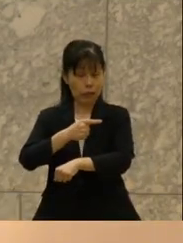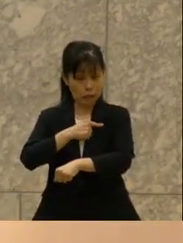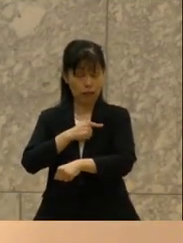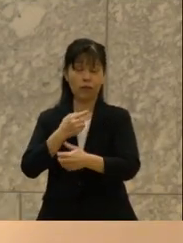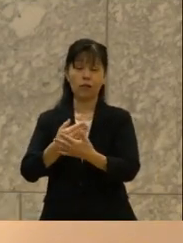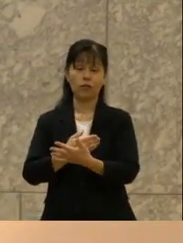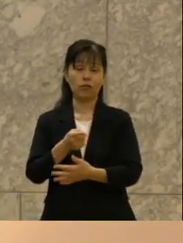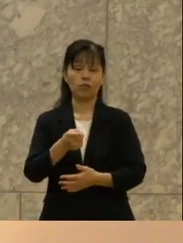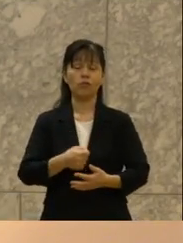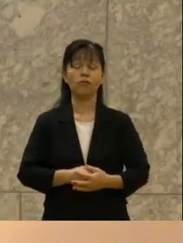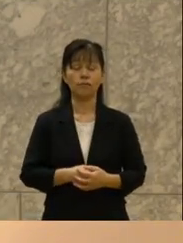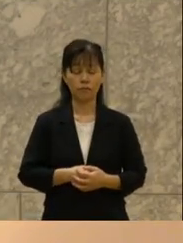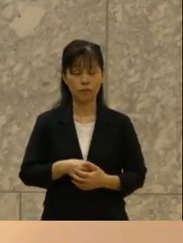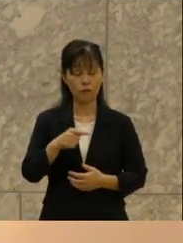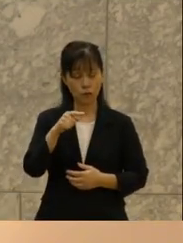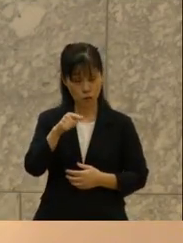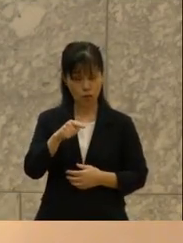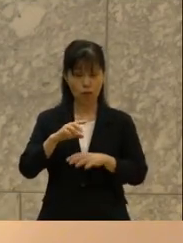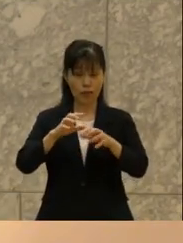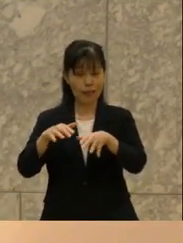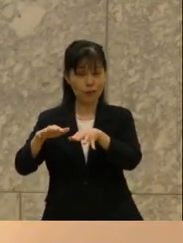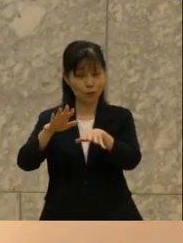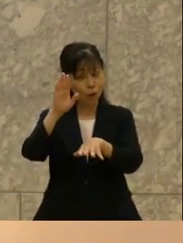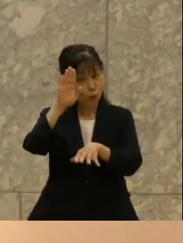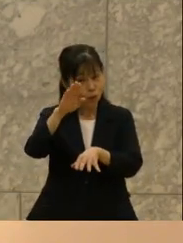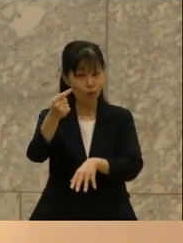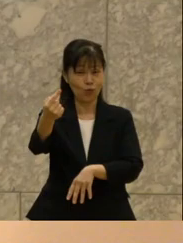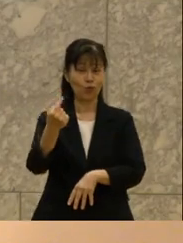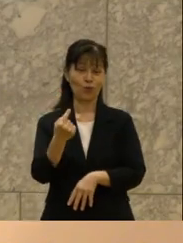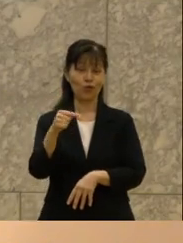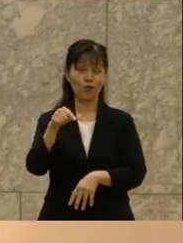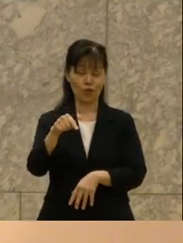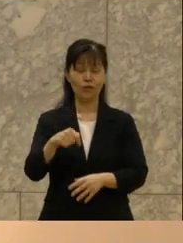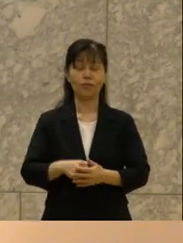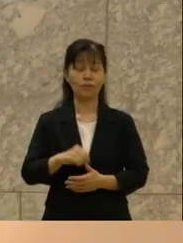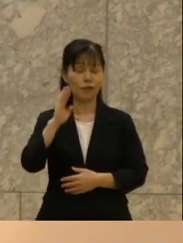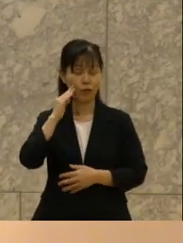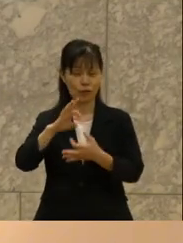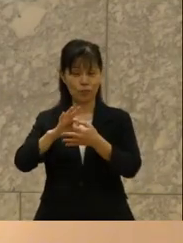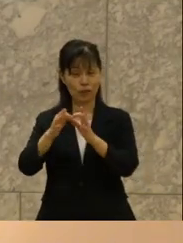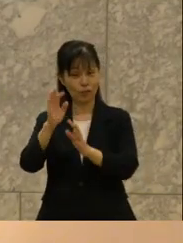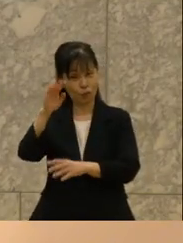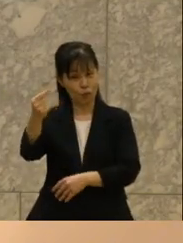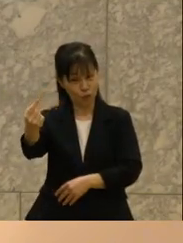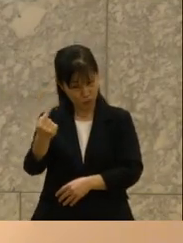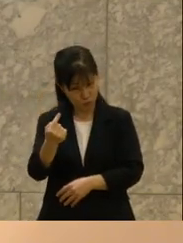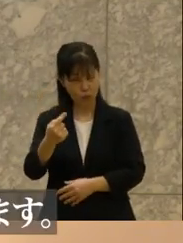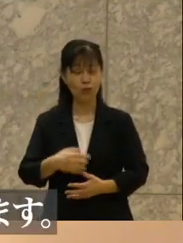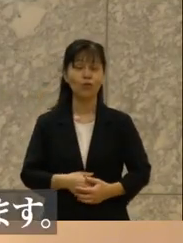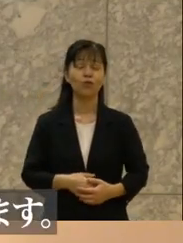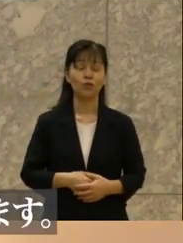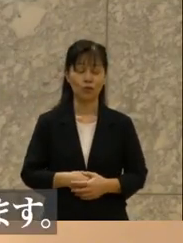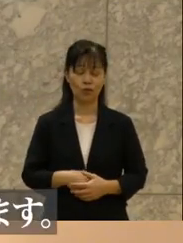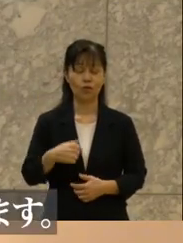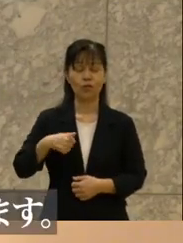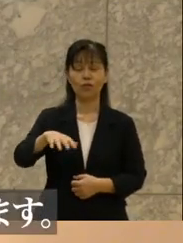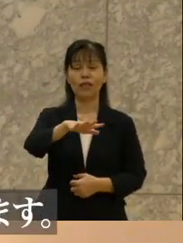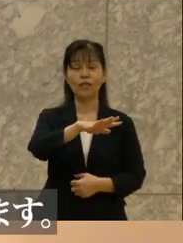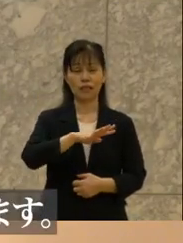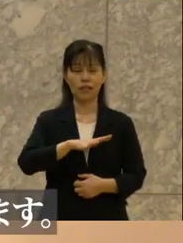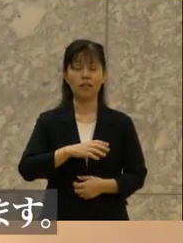ますそんな世界陸上がやってきますそしてデフリンピックがやってきます私たち